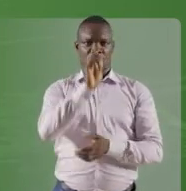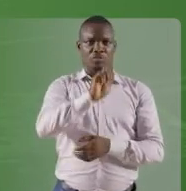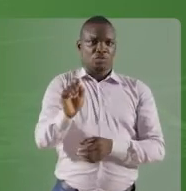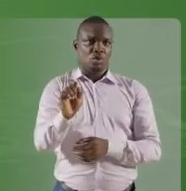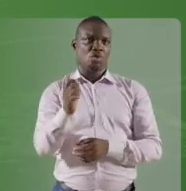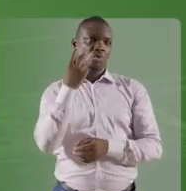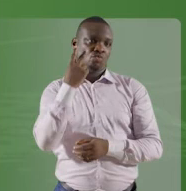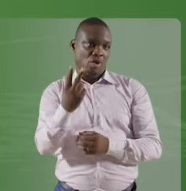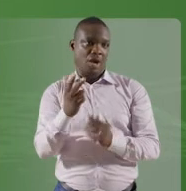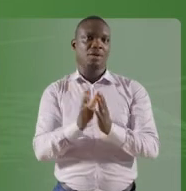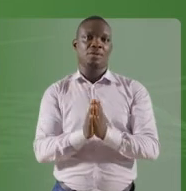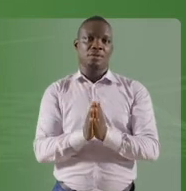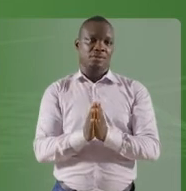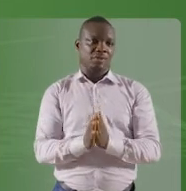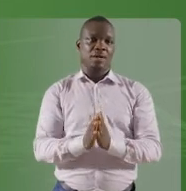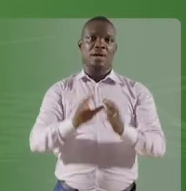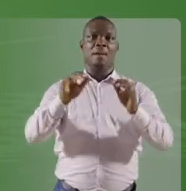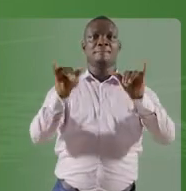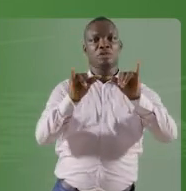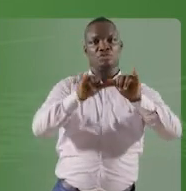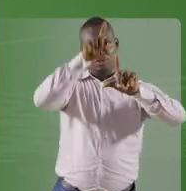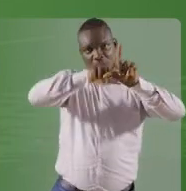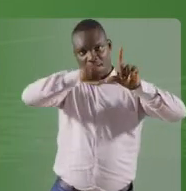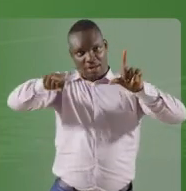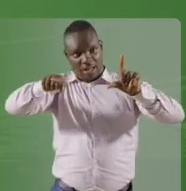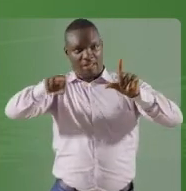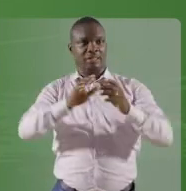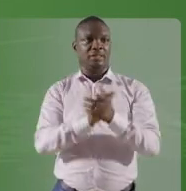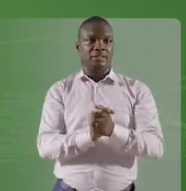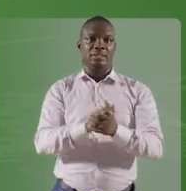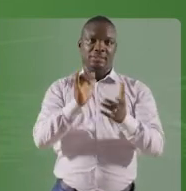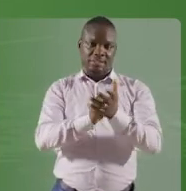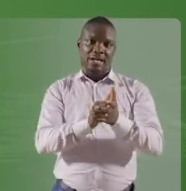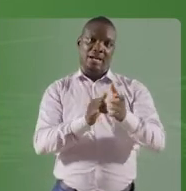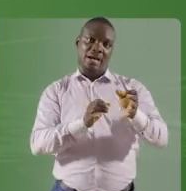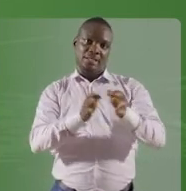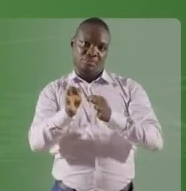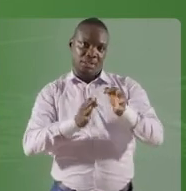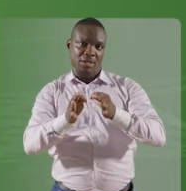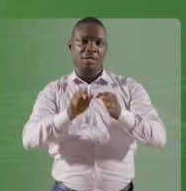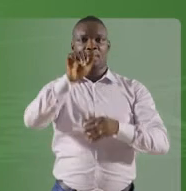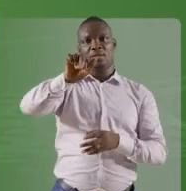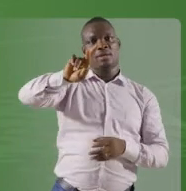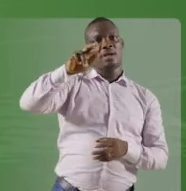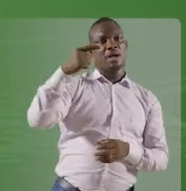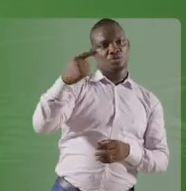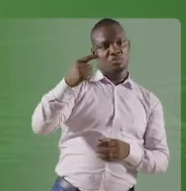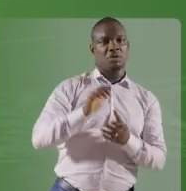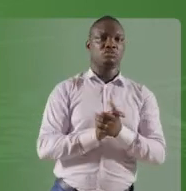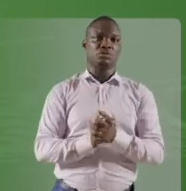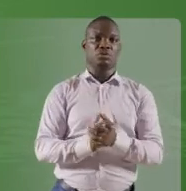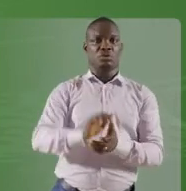une mesure de l'angle orienté CACB va se traduire par argument de